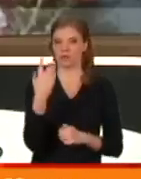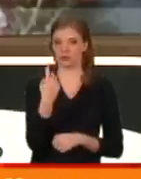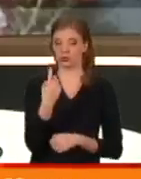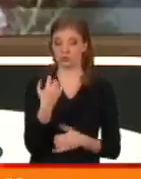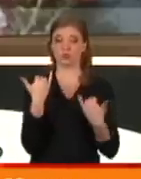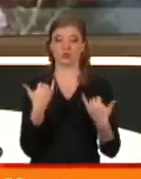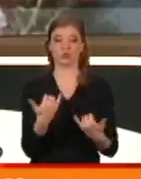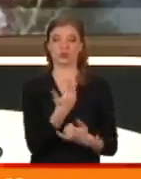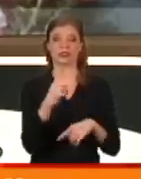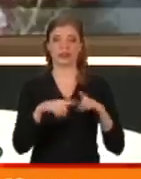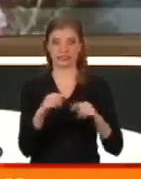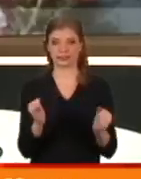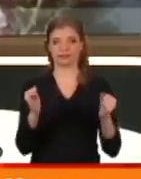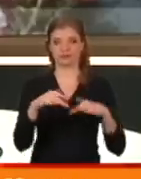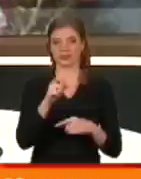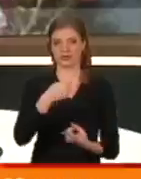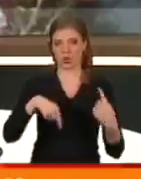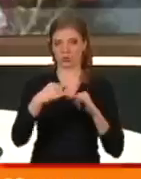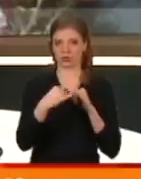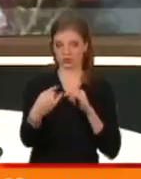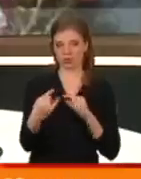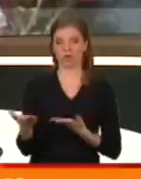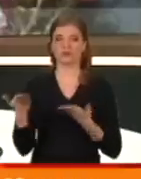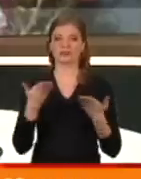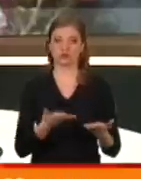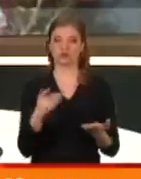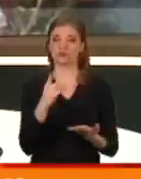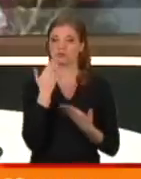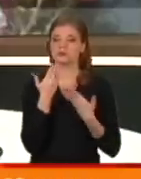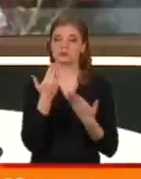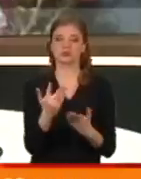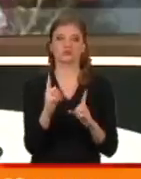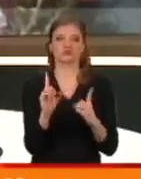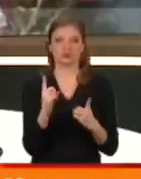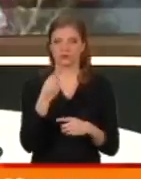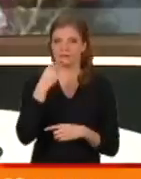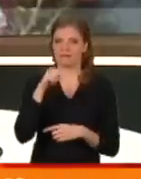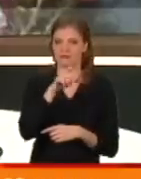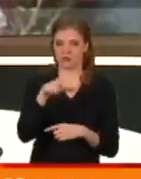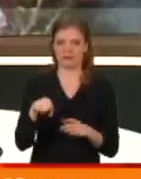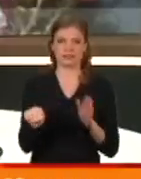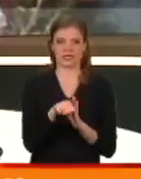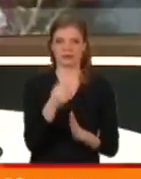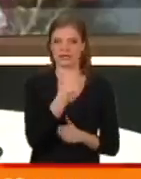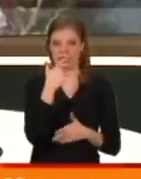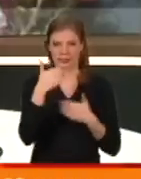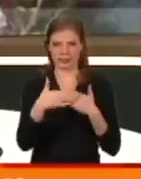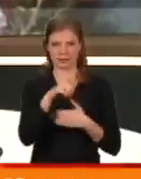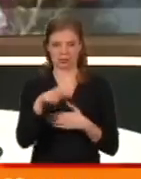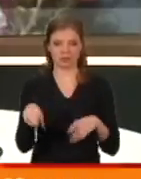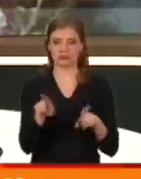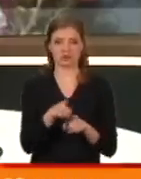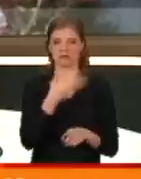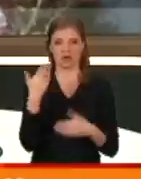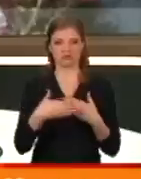Сьогодні їхні рідні зібралися за круглим столом, запросили силовиків, аби запитати, чому винуватці загибелі їхніх близьких так і не